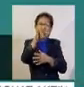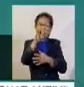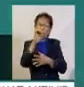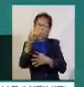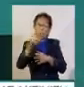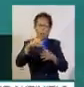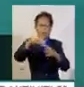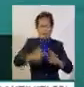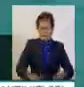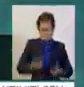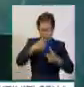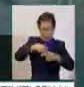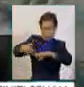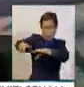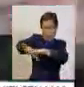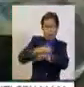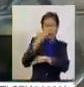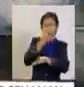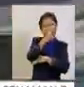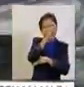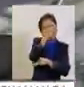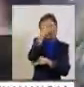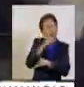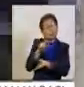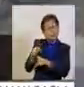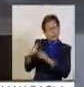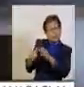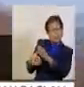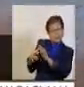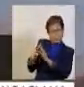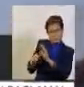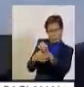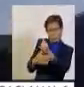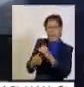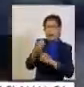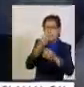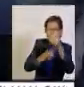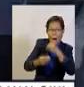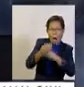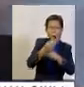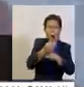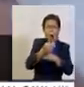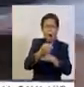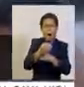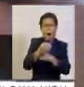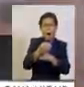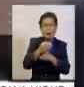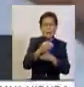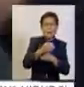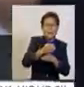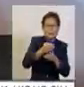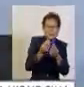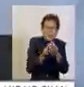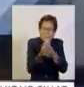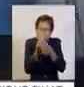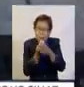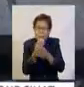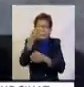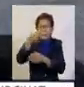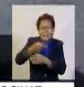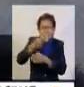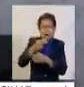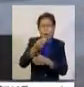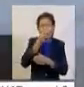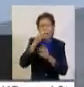di dasar laut itu dikatakan berwarna biru kerana spesies berkenaan hanya memakan klorofil di lautan sebagai makanan